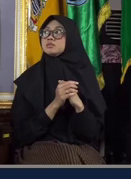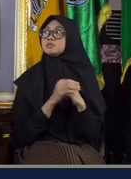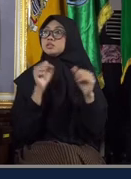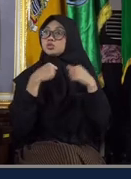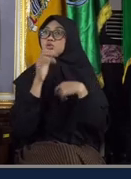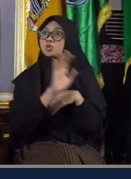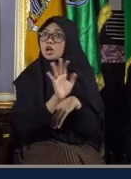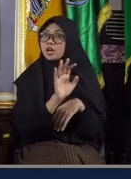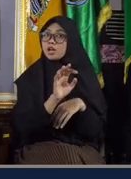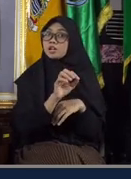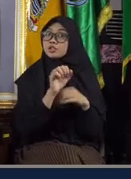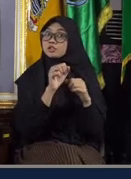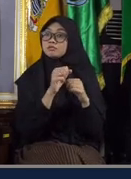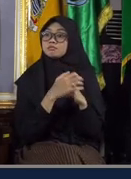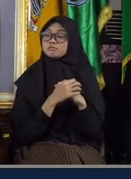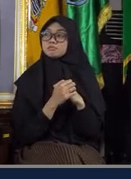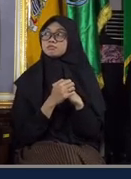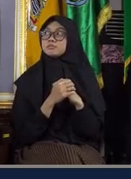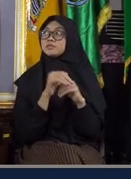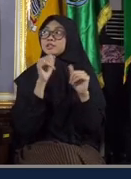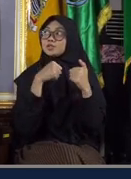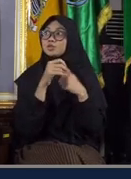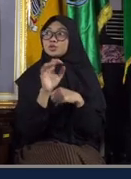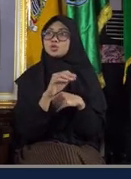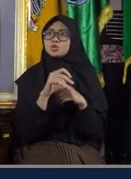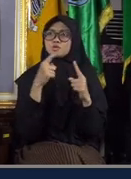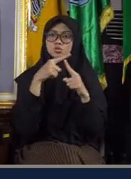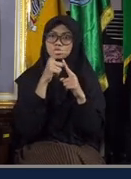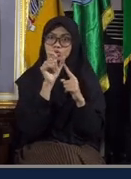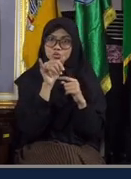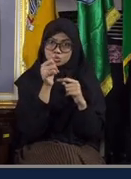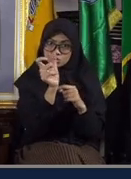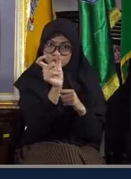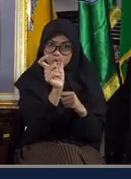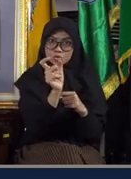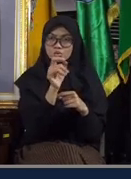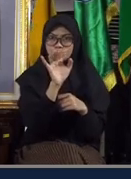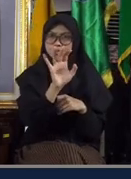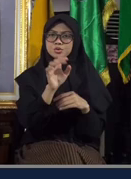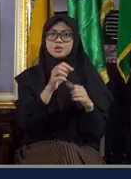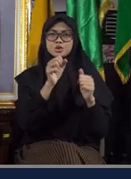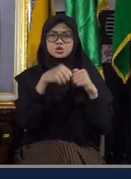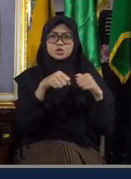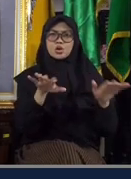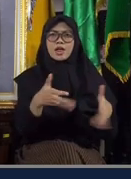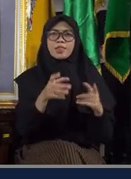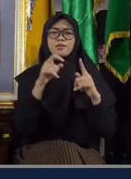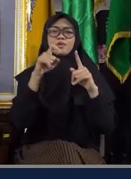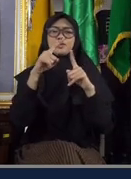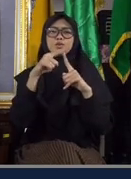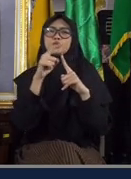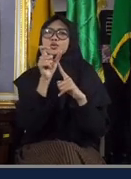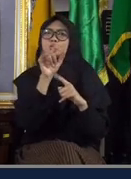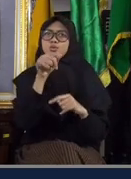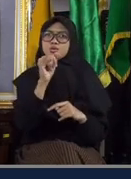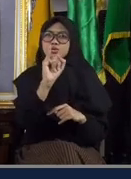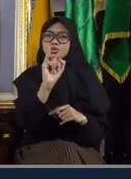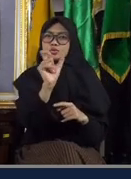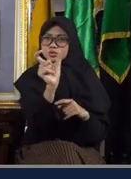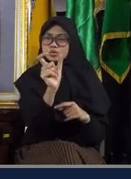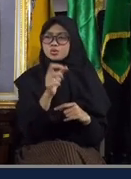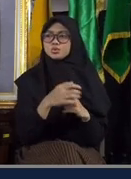Hai Jo Jo 274 Hai tadok ya Hai coba Ibu